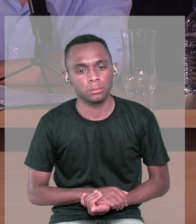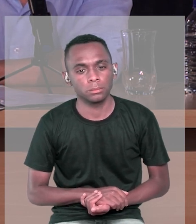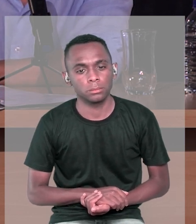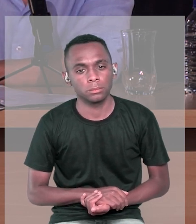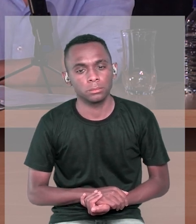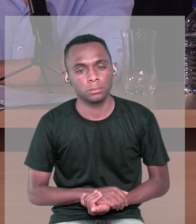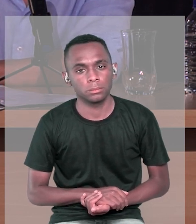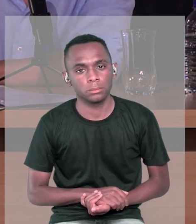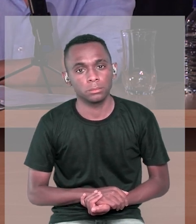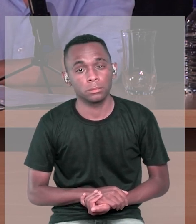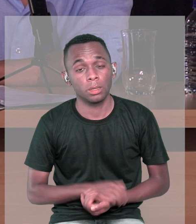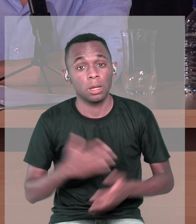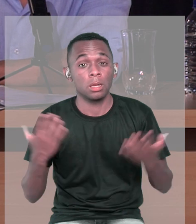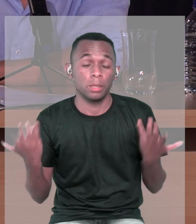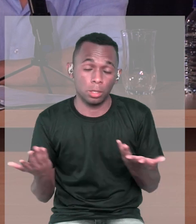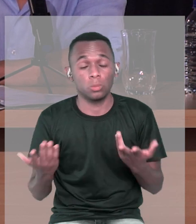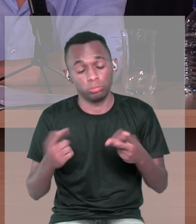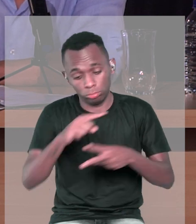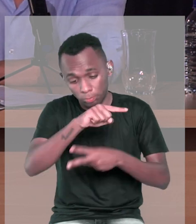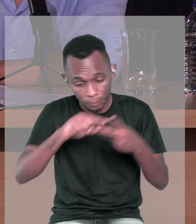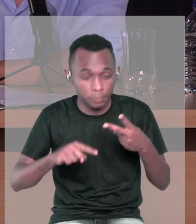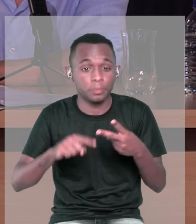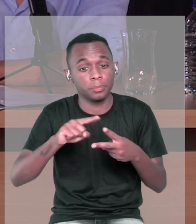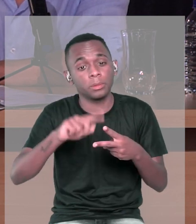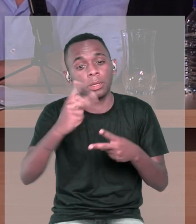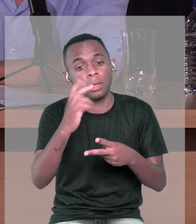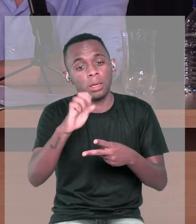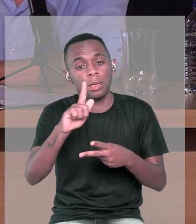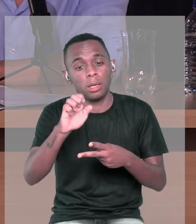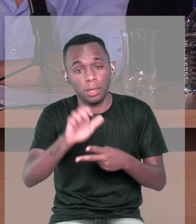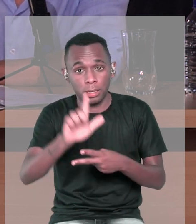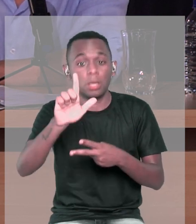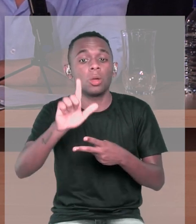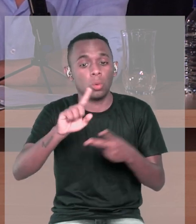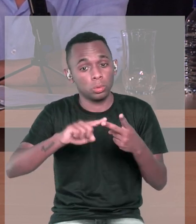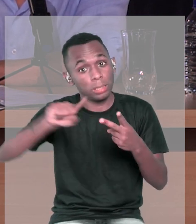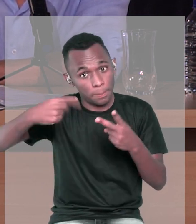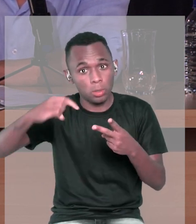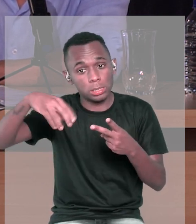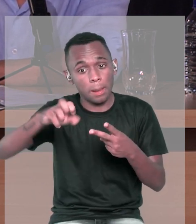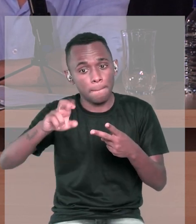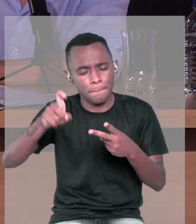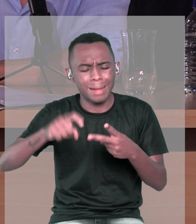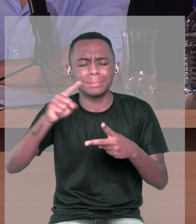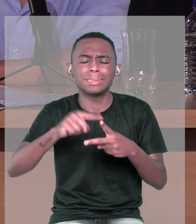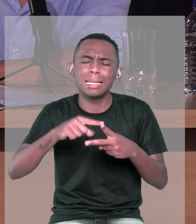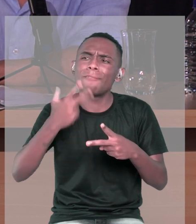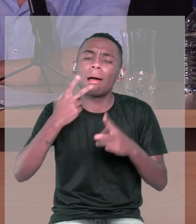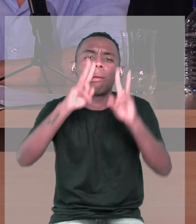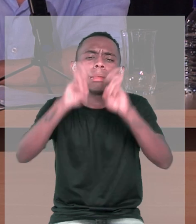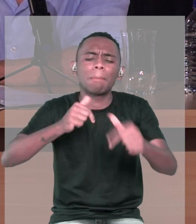travail. Eu vou passar para Hegel, vou falar um pouco de Marx depois, mas Hegel falou muito sobre